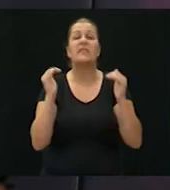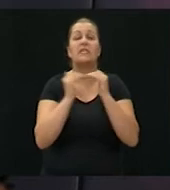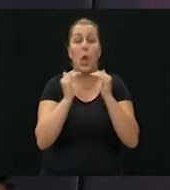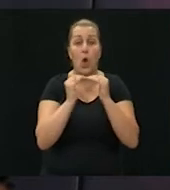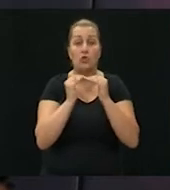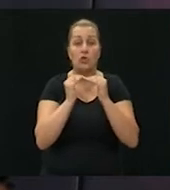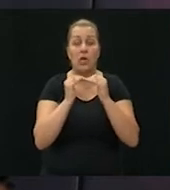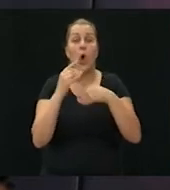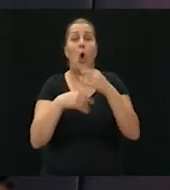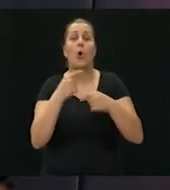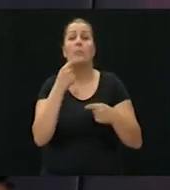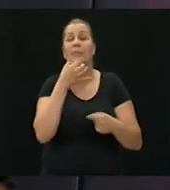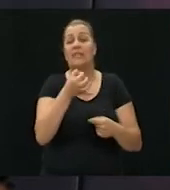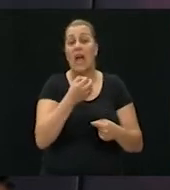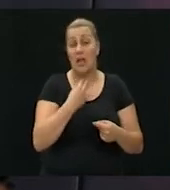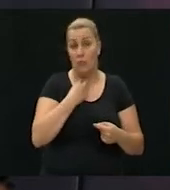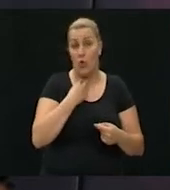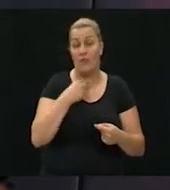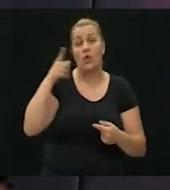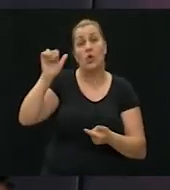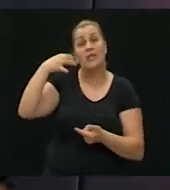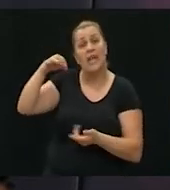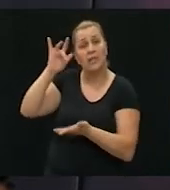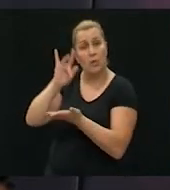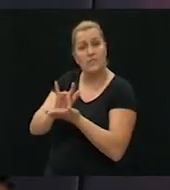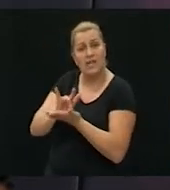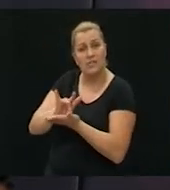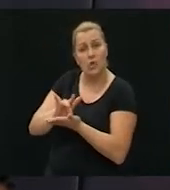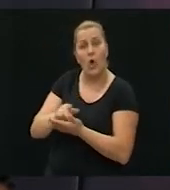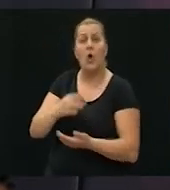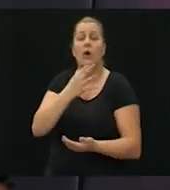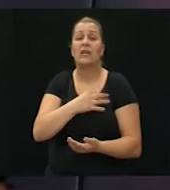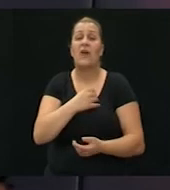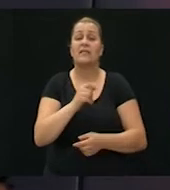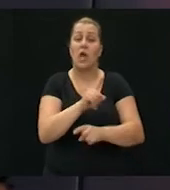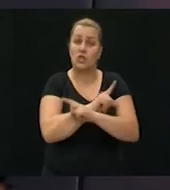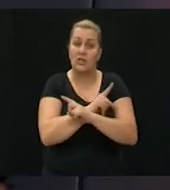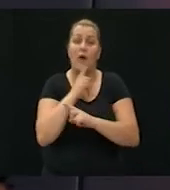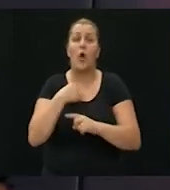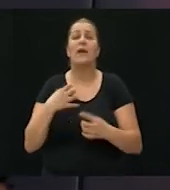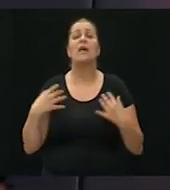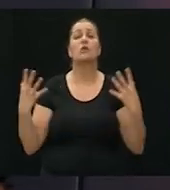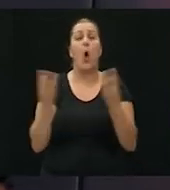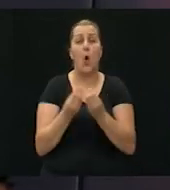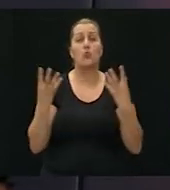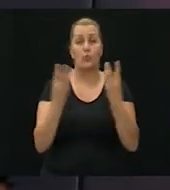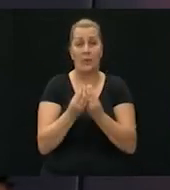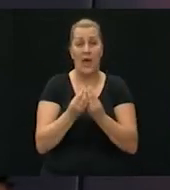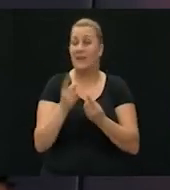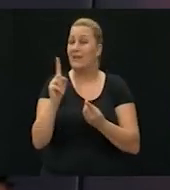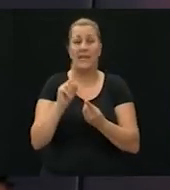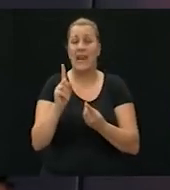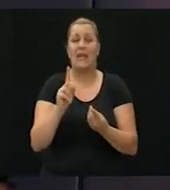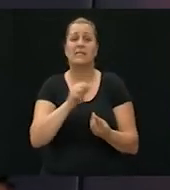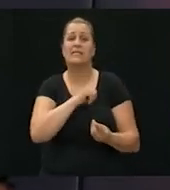Vukovar. Da je Vukovar jedino mjesto, žrtva Hrvatska koja nas istovremeno i okuplja. Svake godine, ne samo